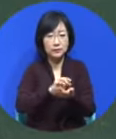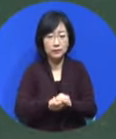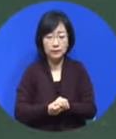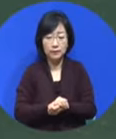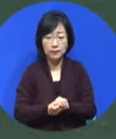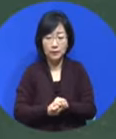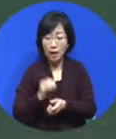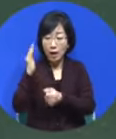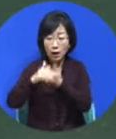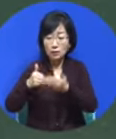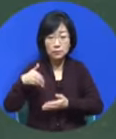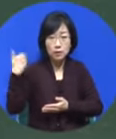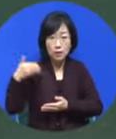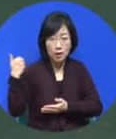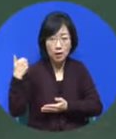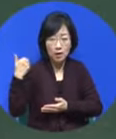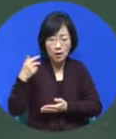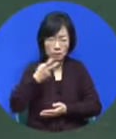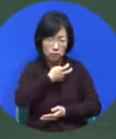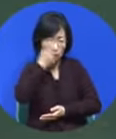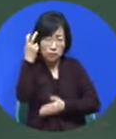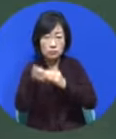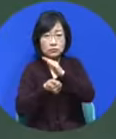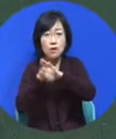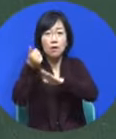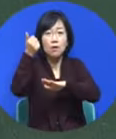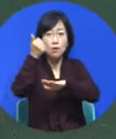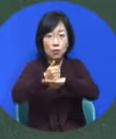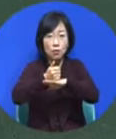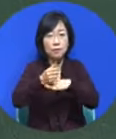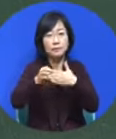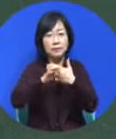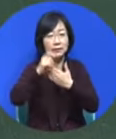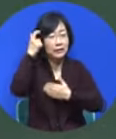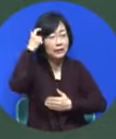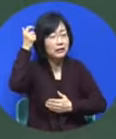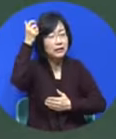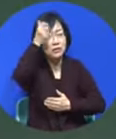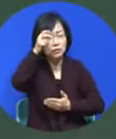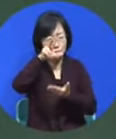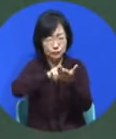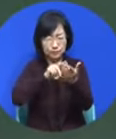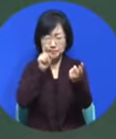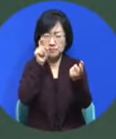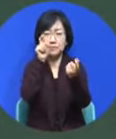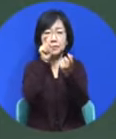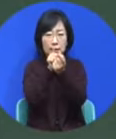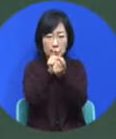못하고 엘리트가 되면요 영 문제는 부분들이